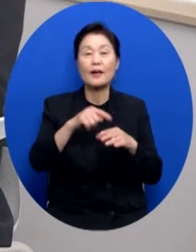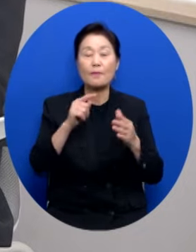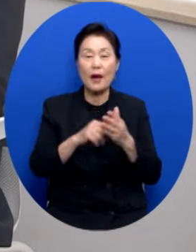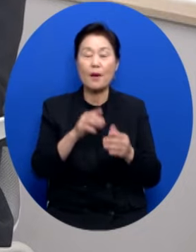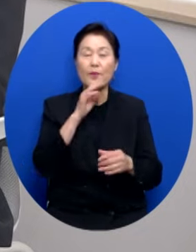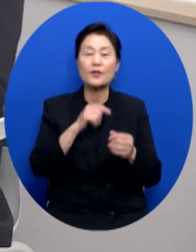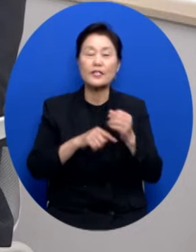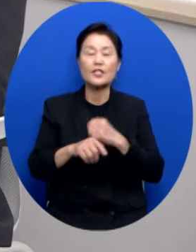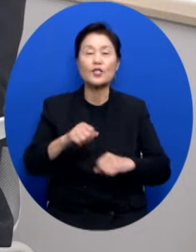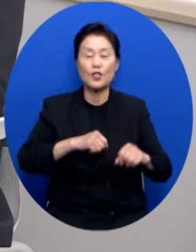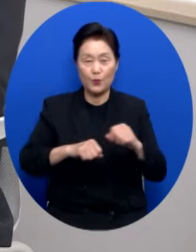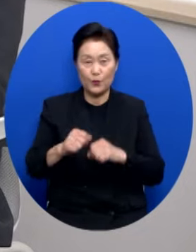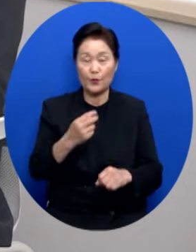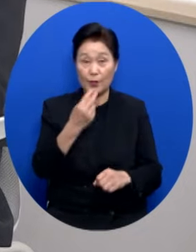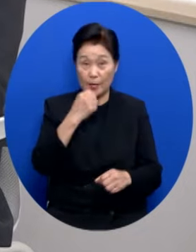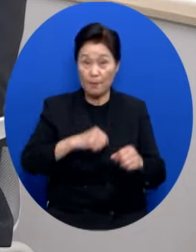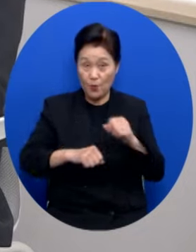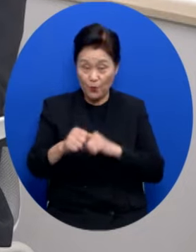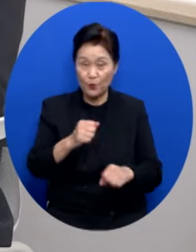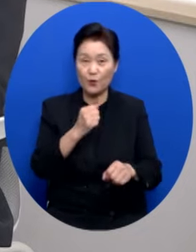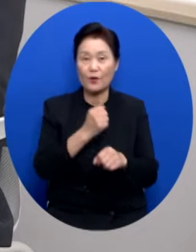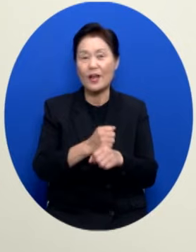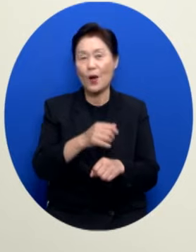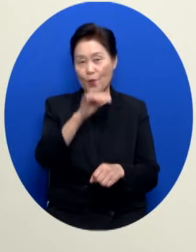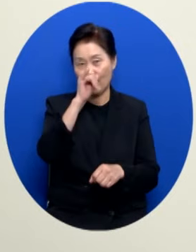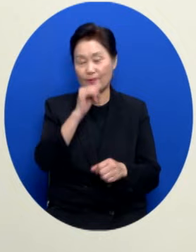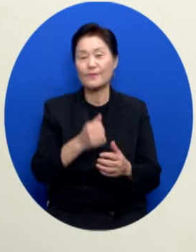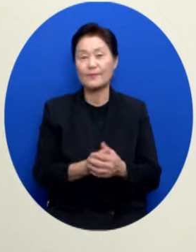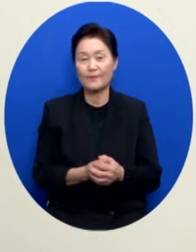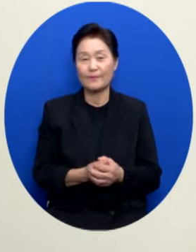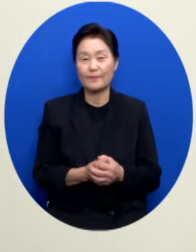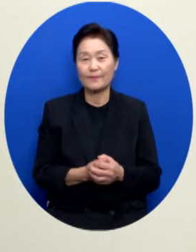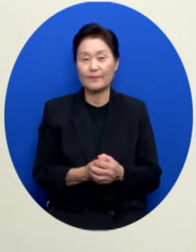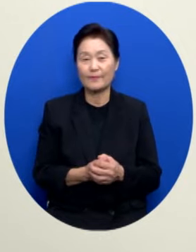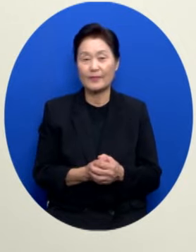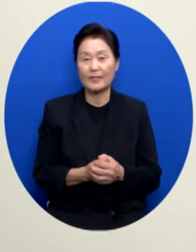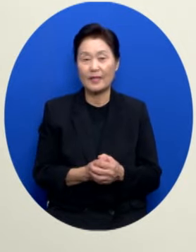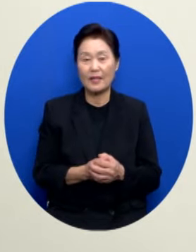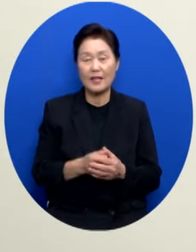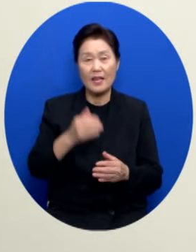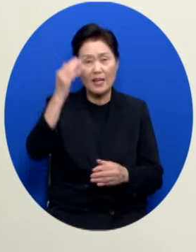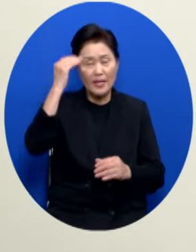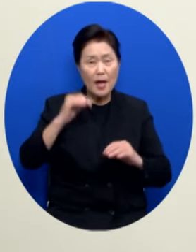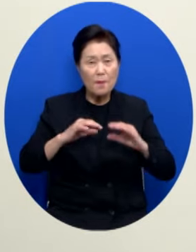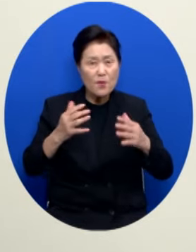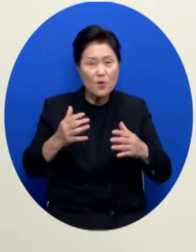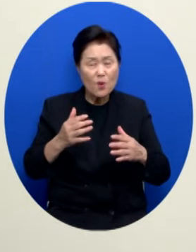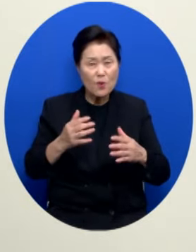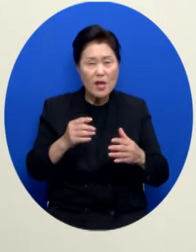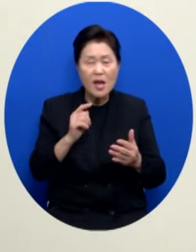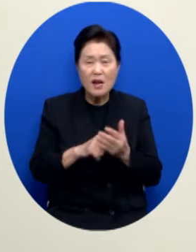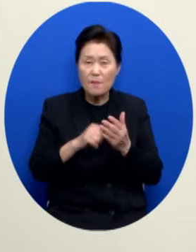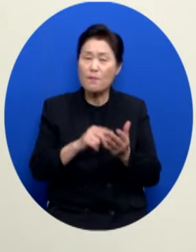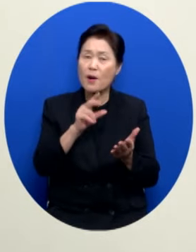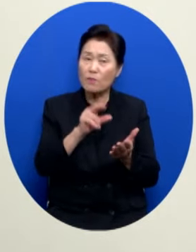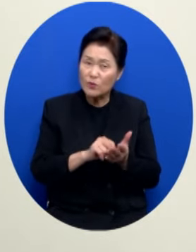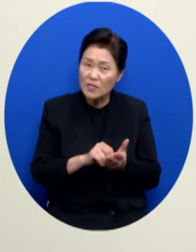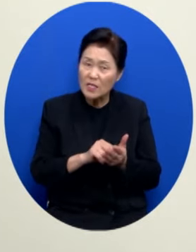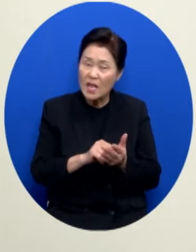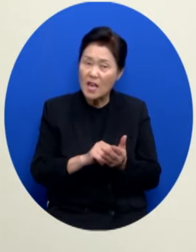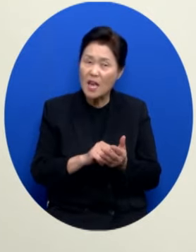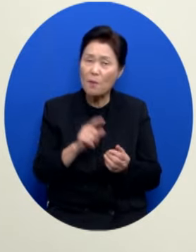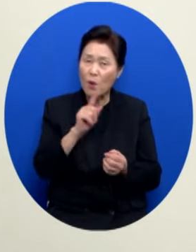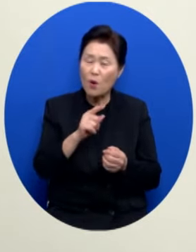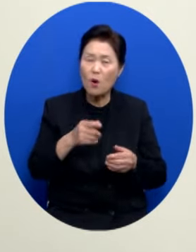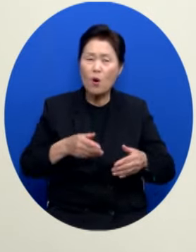진리운동을 또 생명운동을 함께 펼쳐가기로 했습니다. 대한민국이 안고 있는 가장 시급한 문제가 아닐까 싶습니다. 이